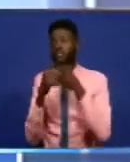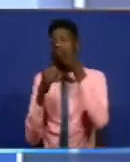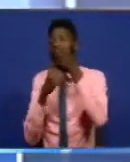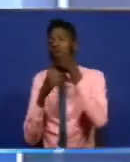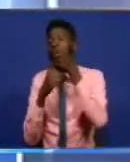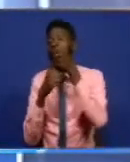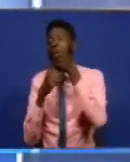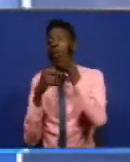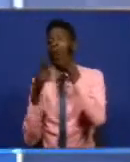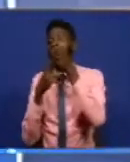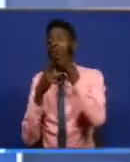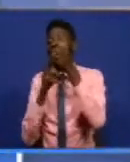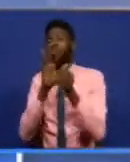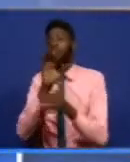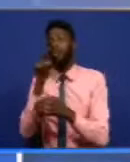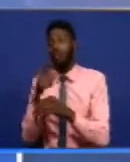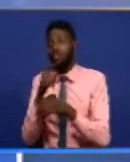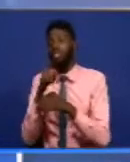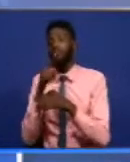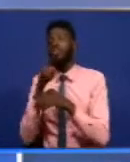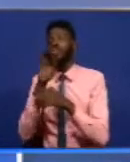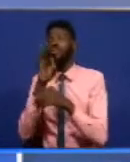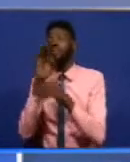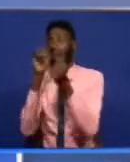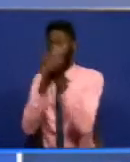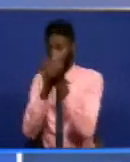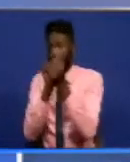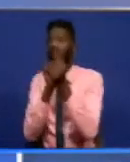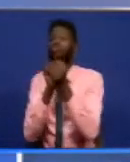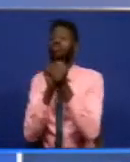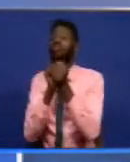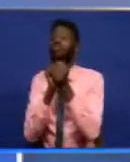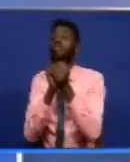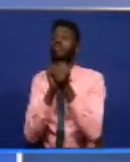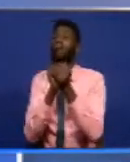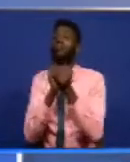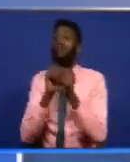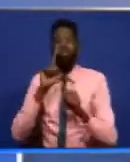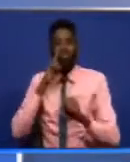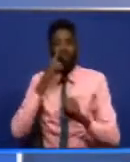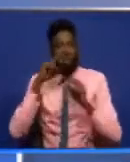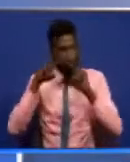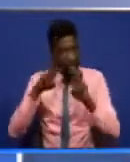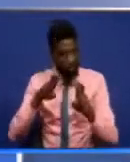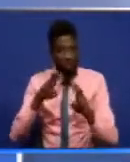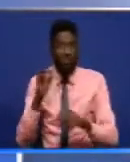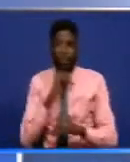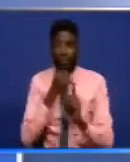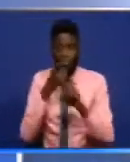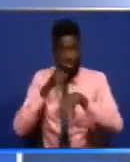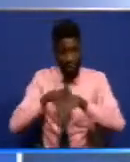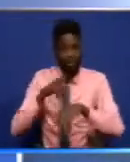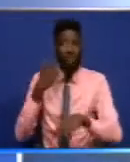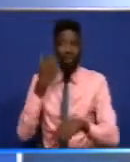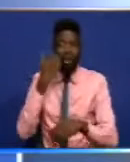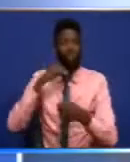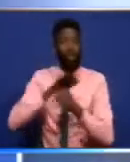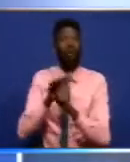1,607,510 wamepimwa kutoka kuanza kuingia kwa virusi hivyo humu nchini. Ni kwamba